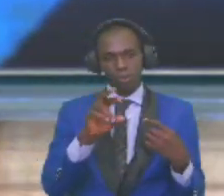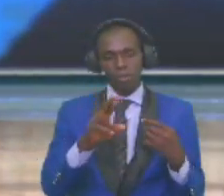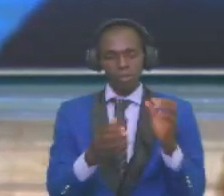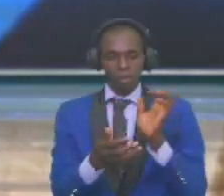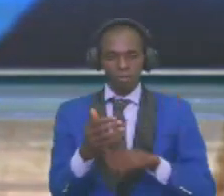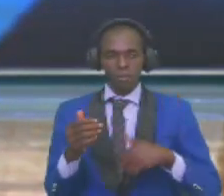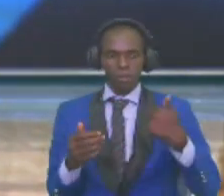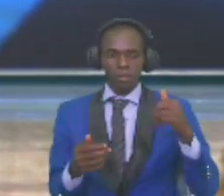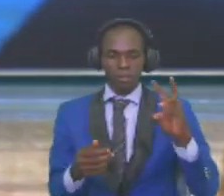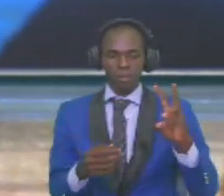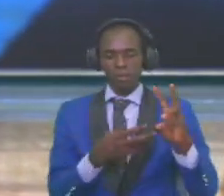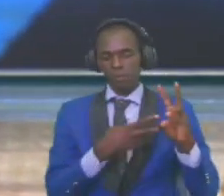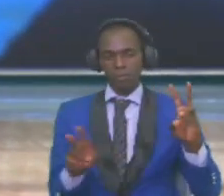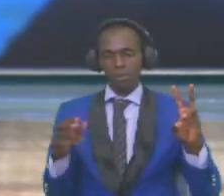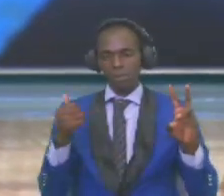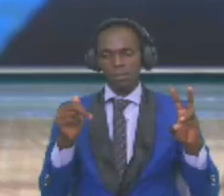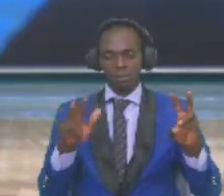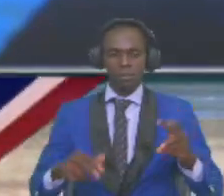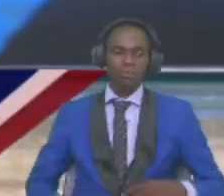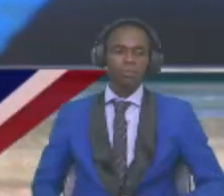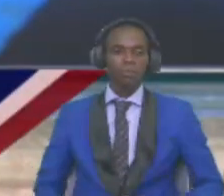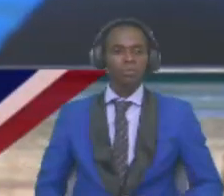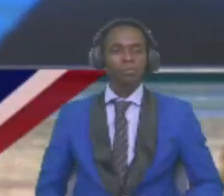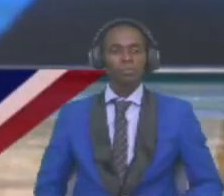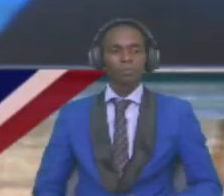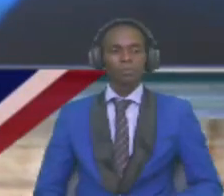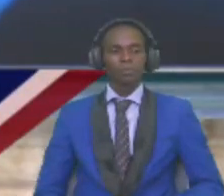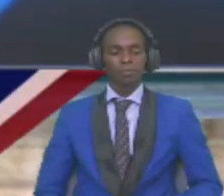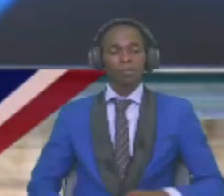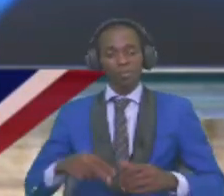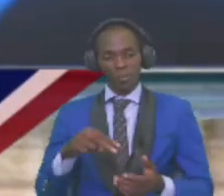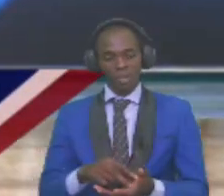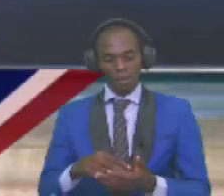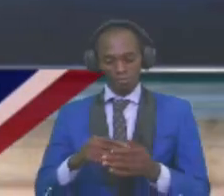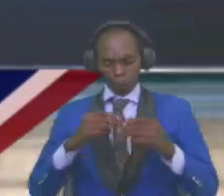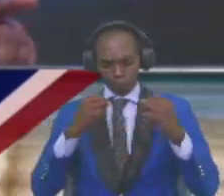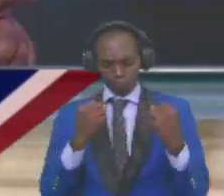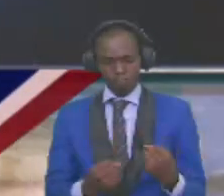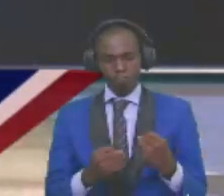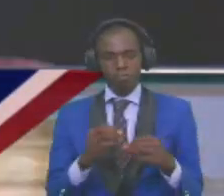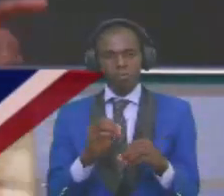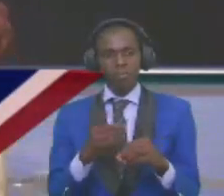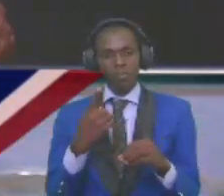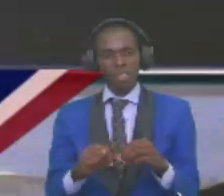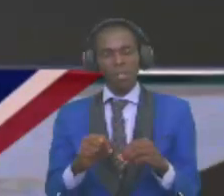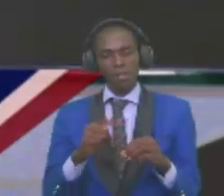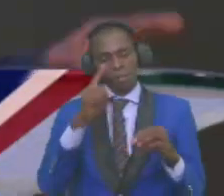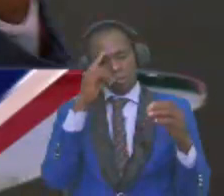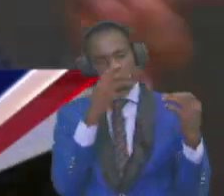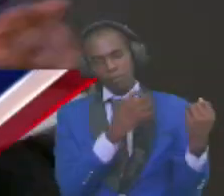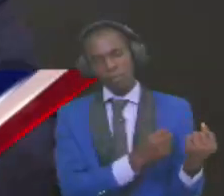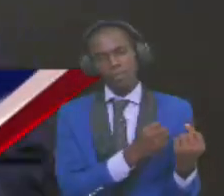16 nous allons verser fais veillez demeurer fermes dans la foi soyez des